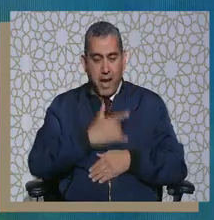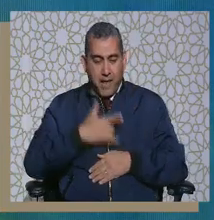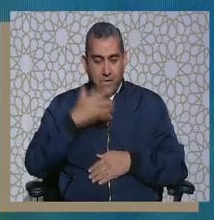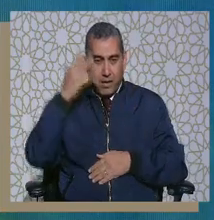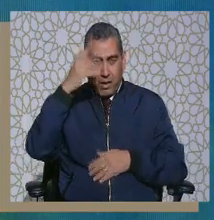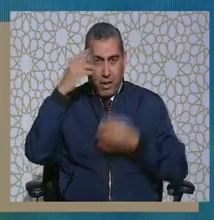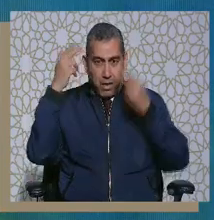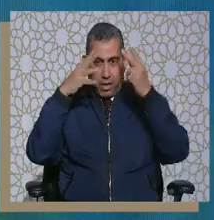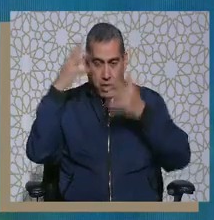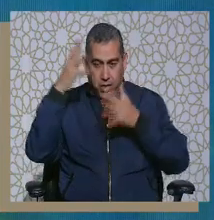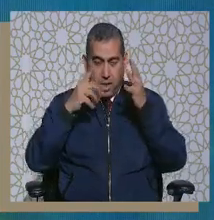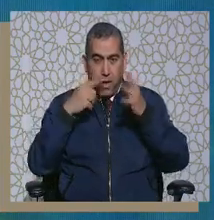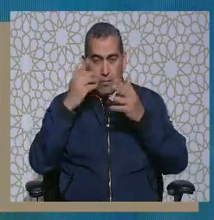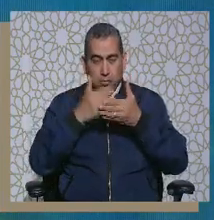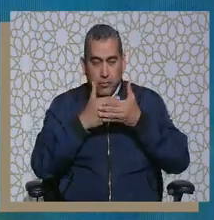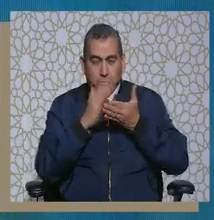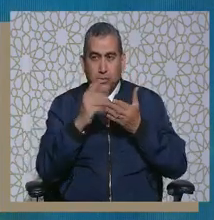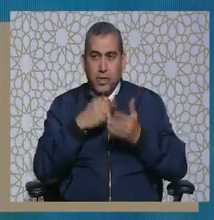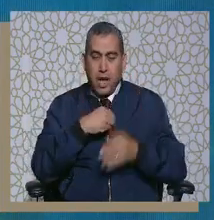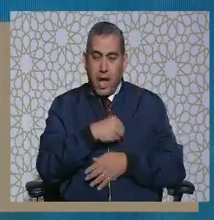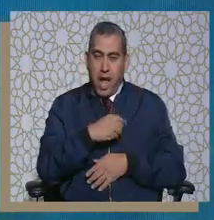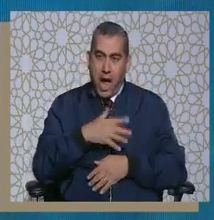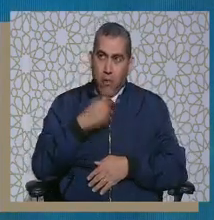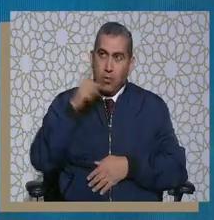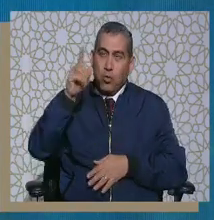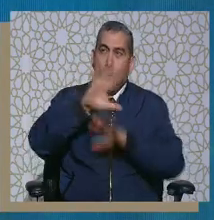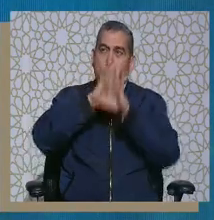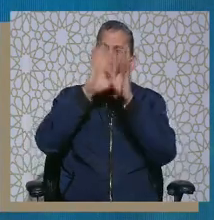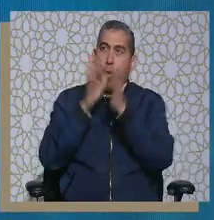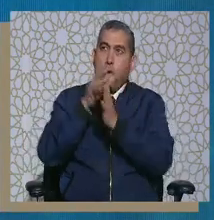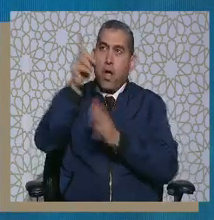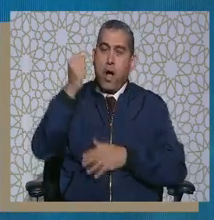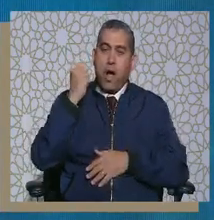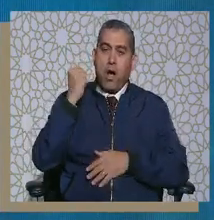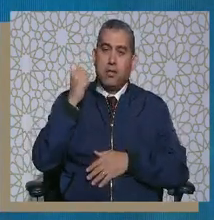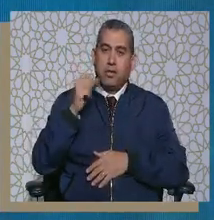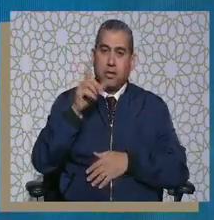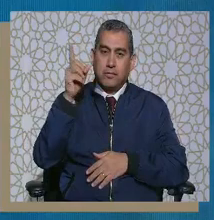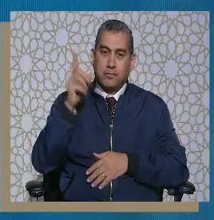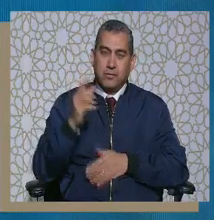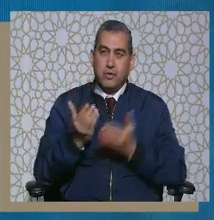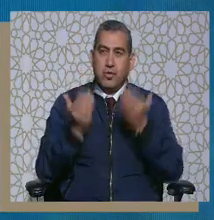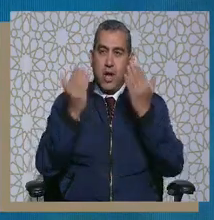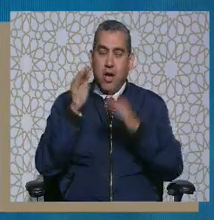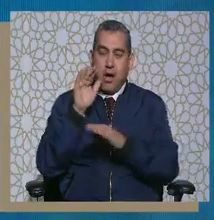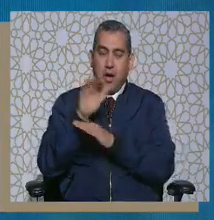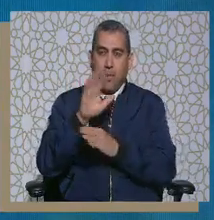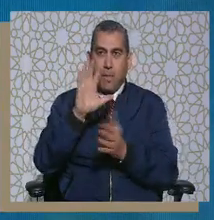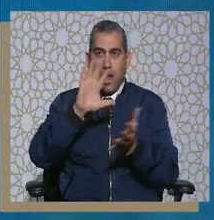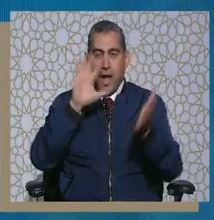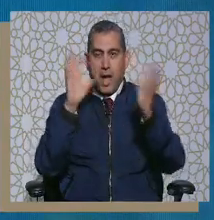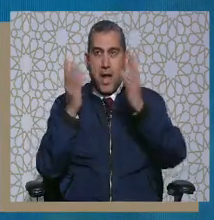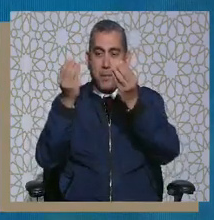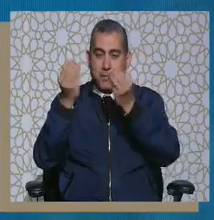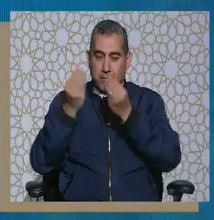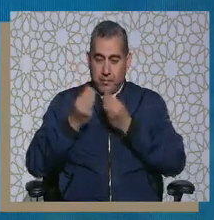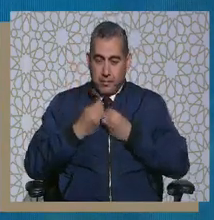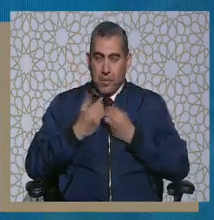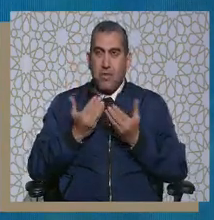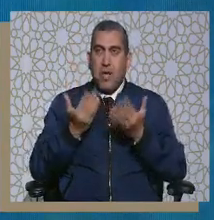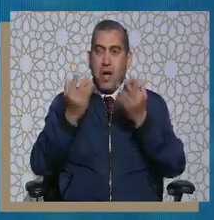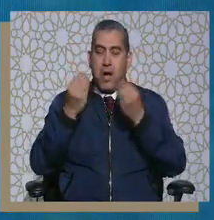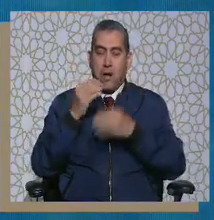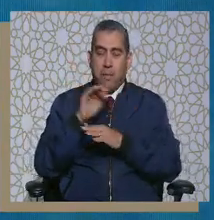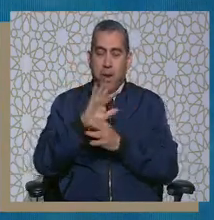على يقين انك على كل شيء قدير يا رب العالمين ارزقنا يا رب